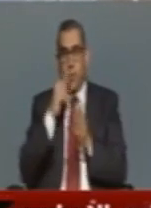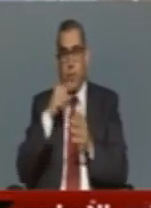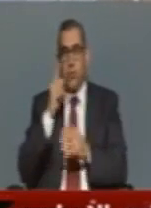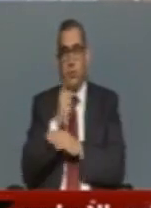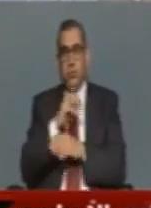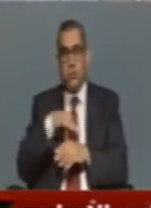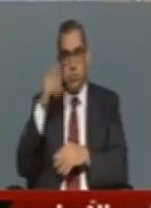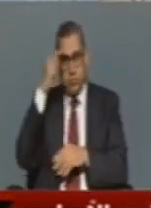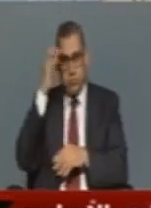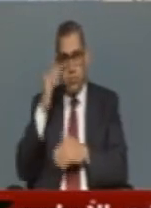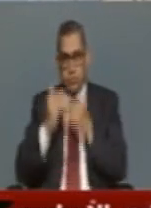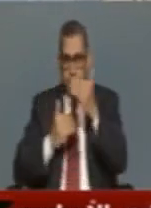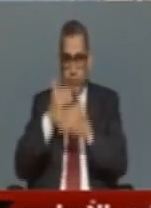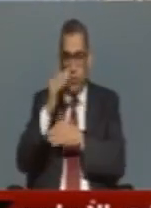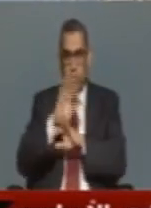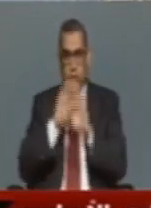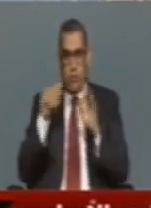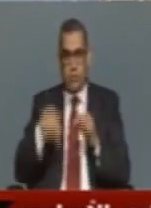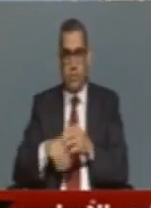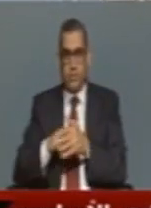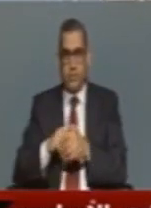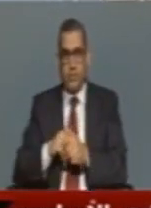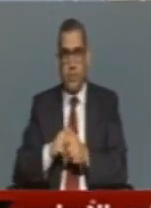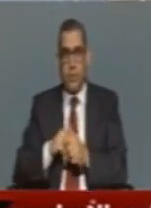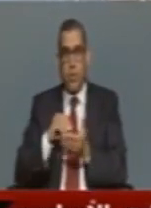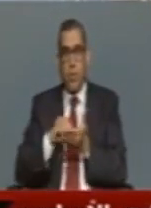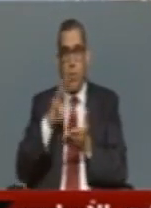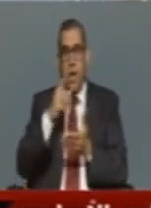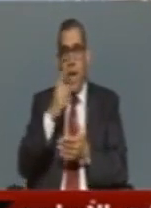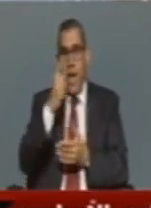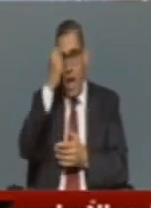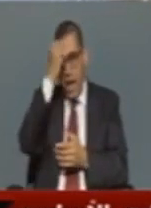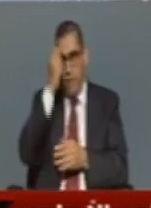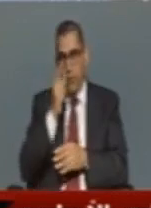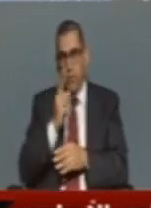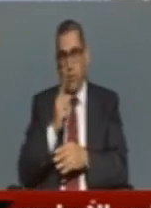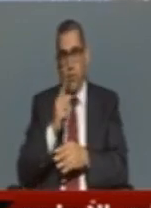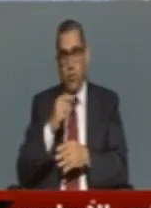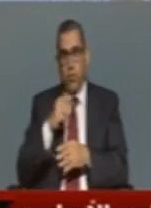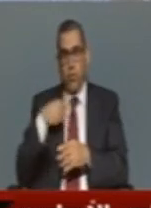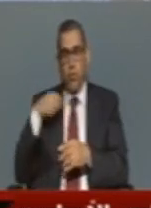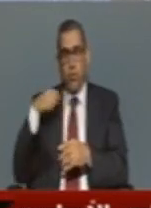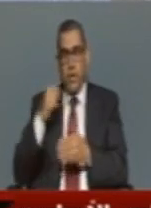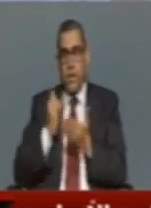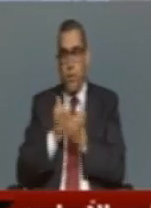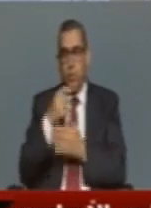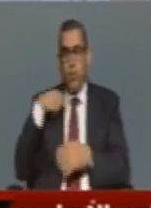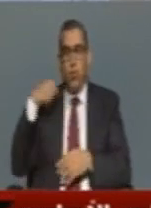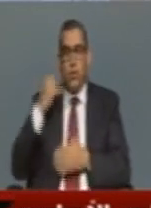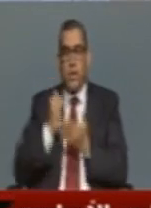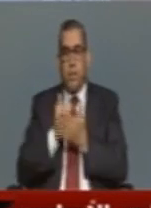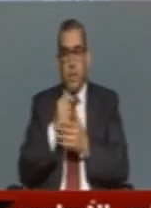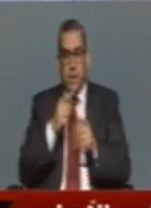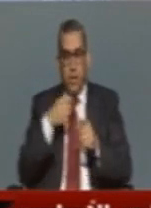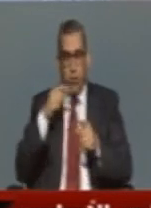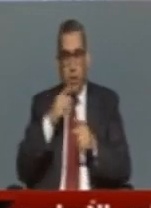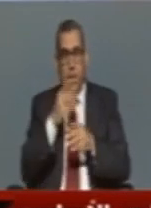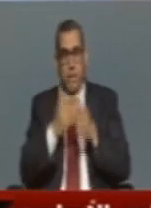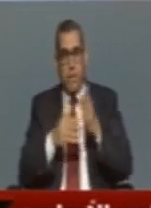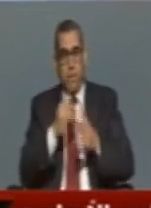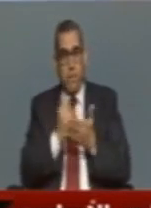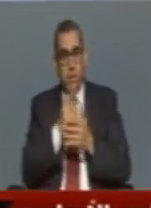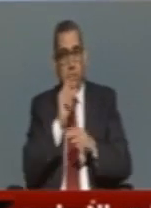هذا الإطار. الحقيقة مبادرة الألف مدير، المدرسة مدير، إذا أنت عايز تطور مدرسة تبقى